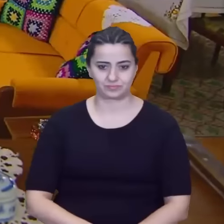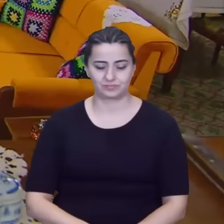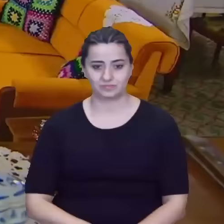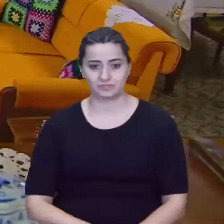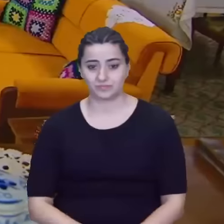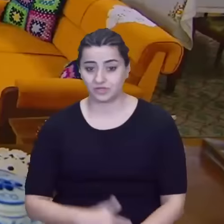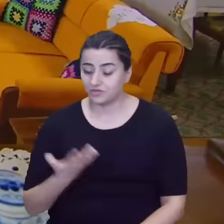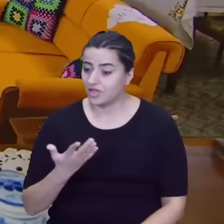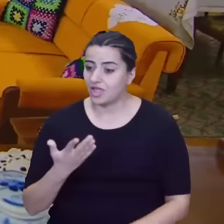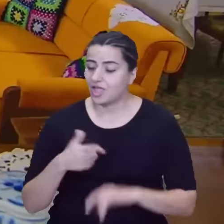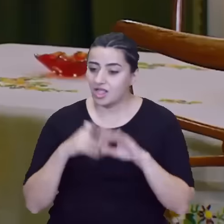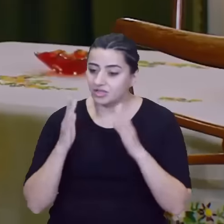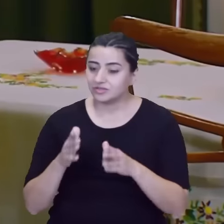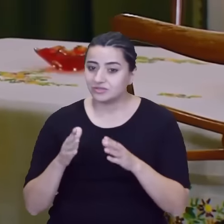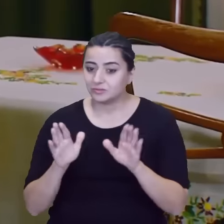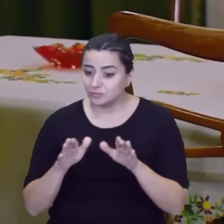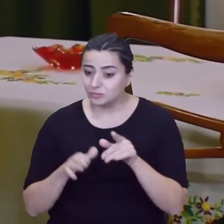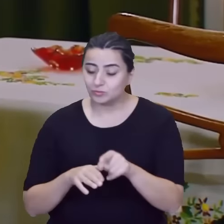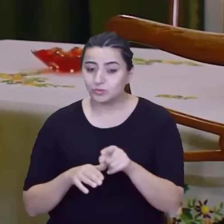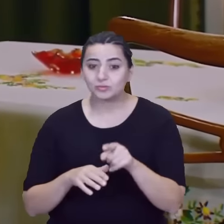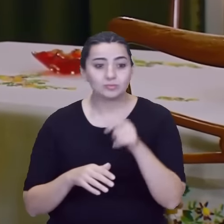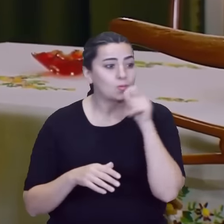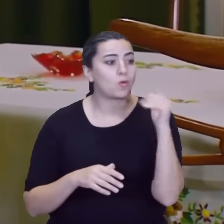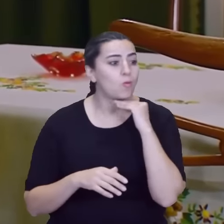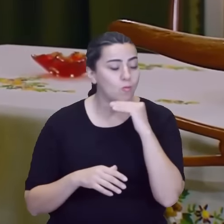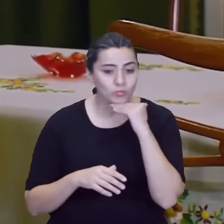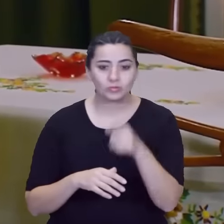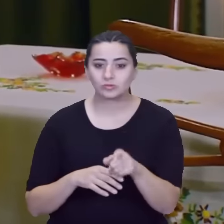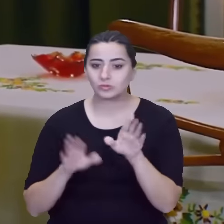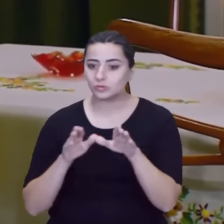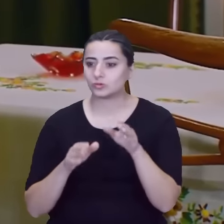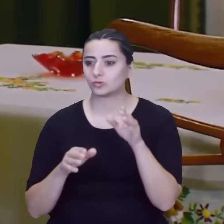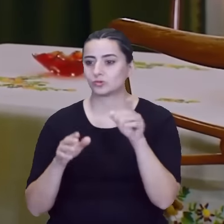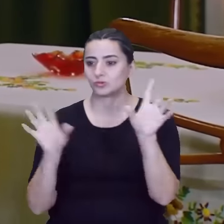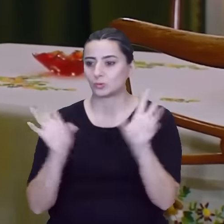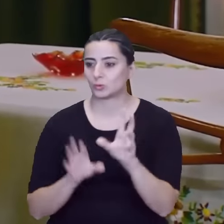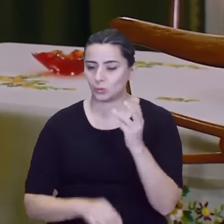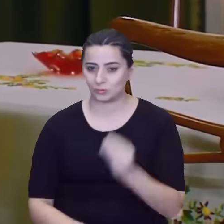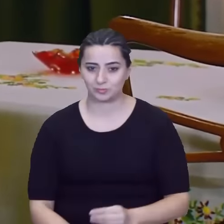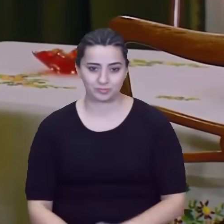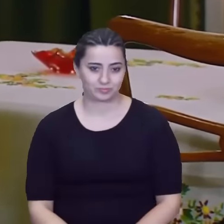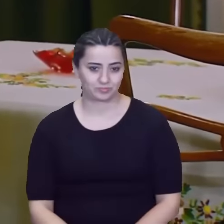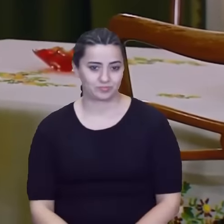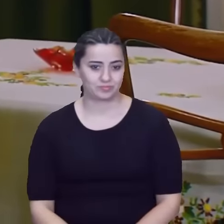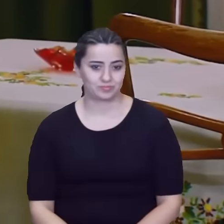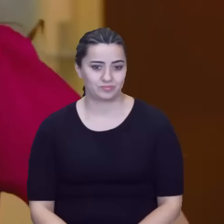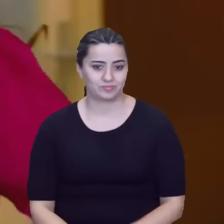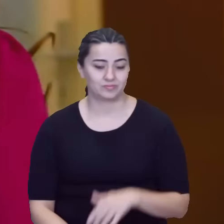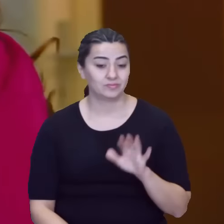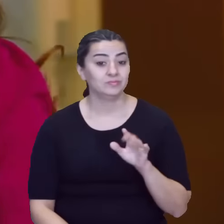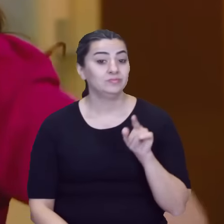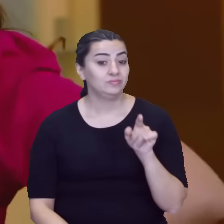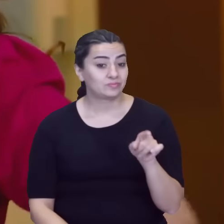Vay be, helal be Mr. Spock. Demek babamın ayarlayamadığı kanalı şu kuş ayarladı, öyle mi? Yok